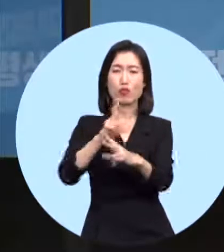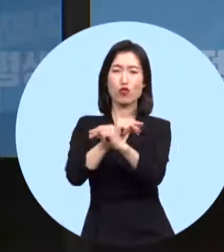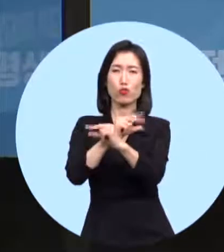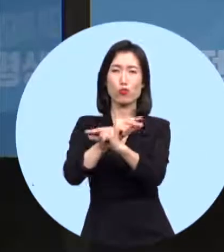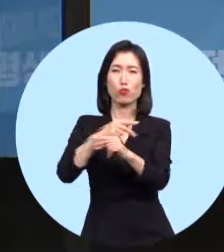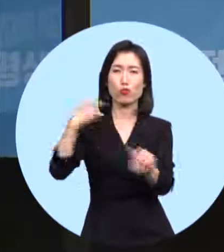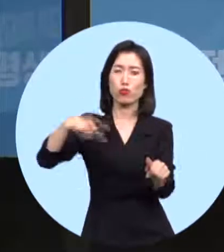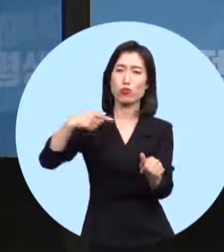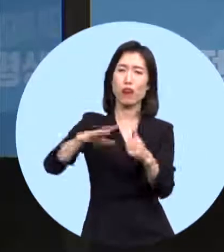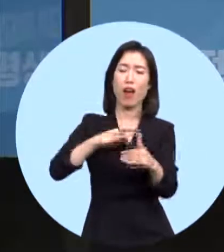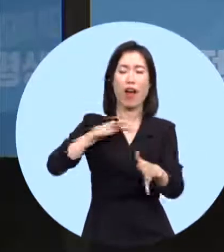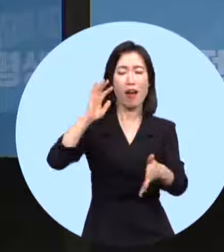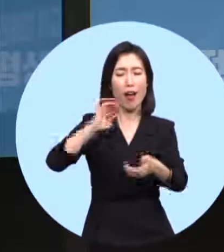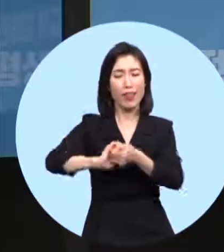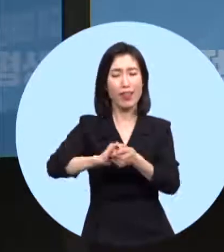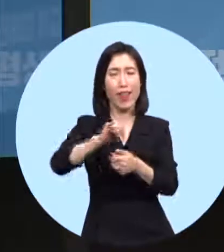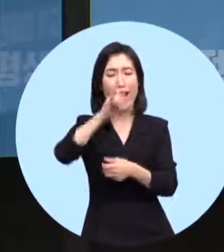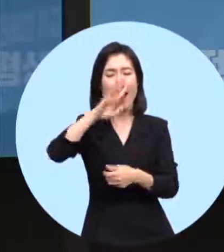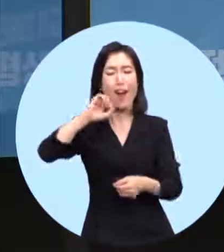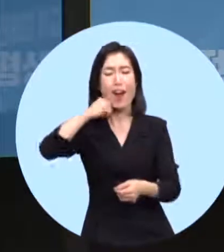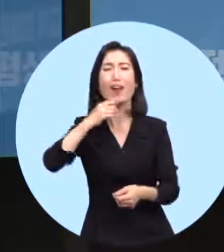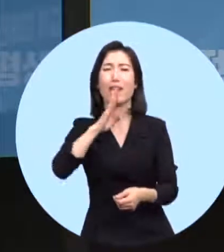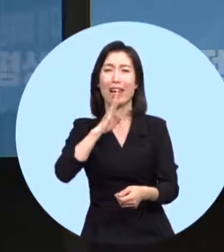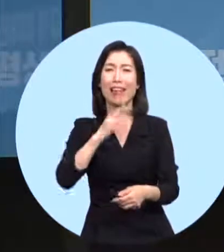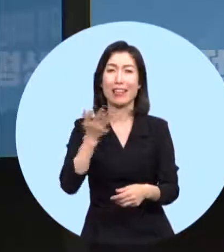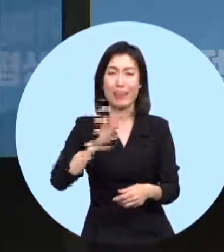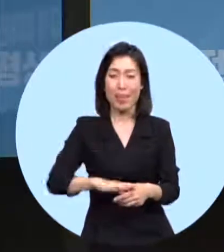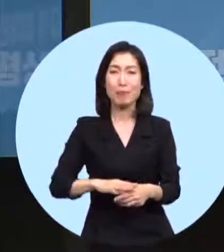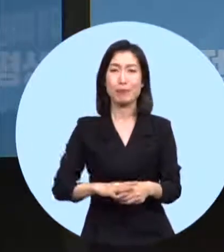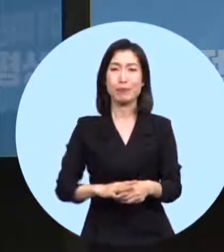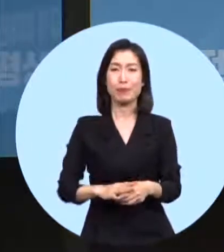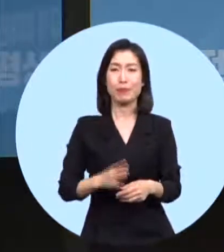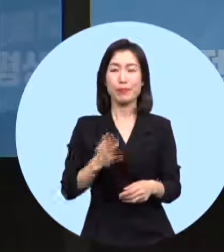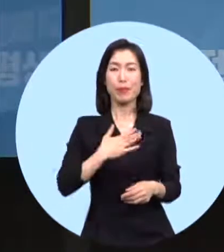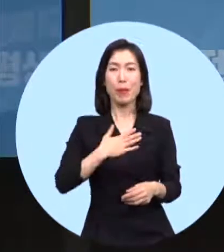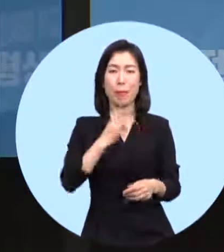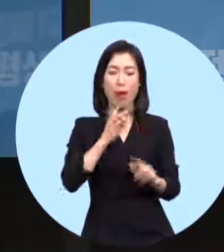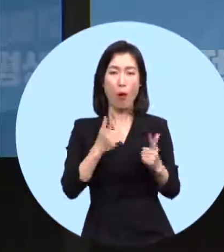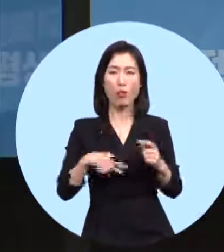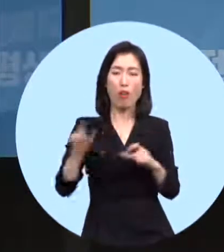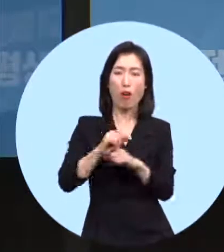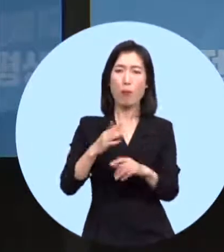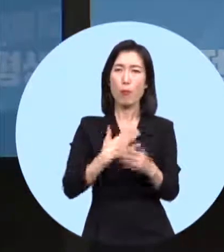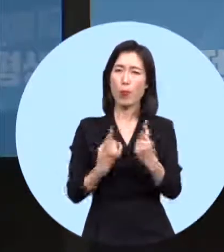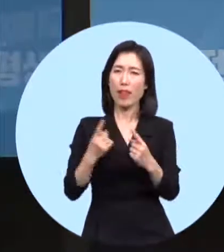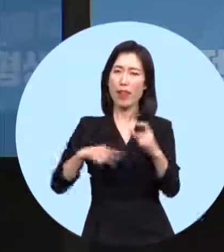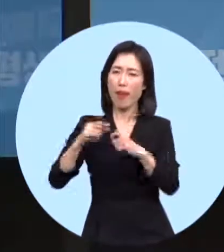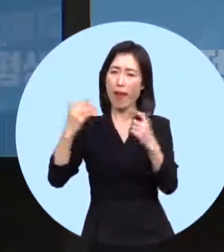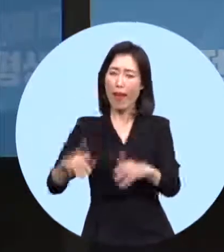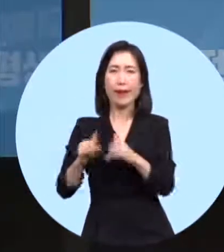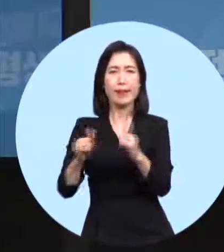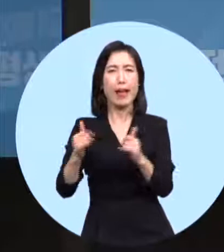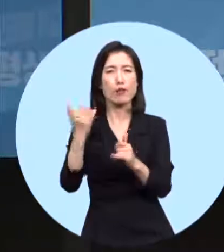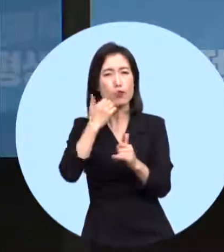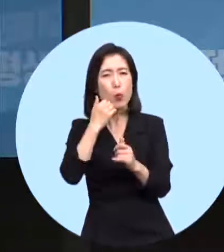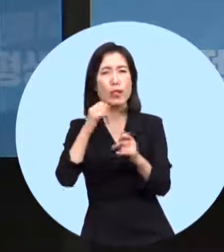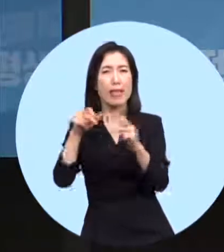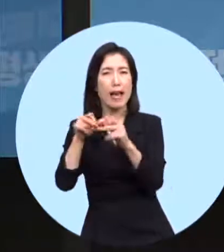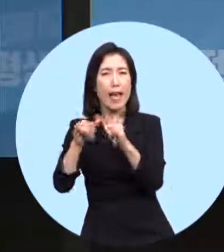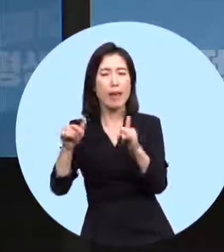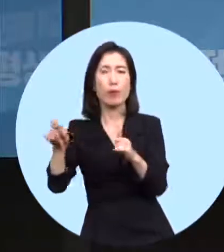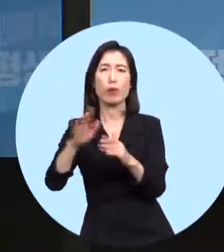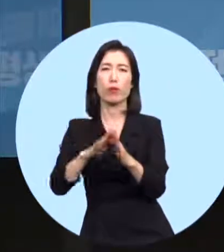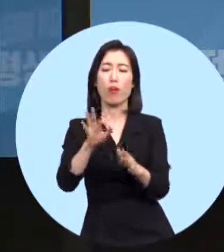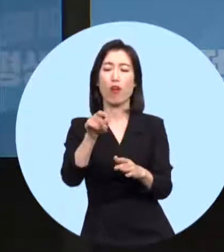얼마만큼 우리가 지금 비대면으로 문해라든가 또 장애인이라든가 이런 분들한테 아주 우리가